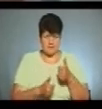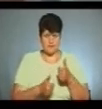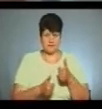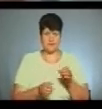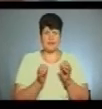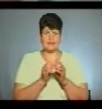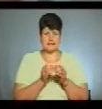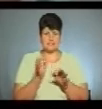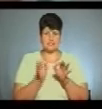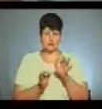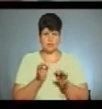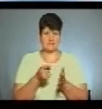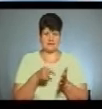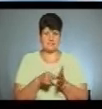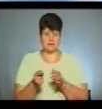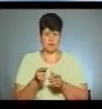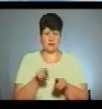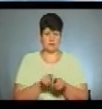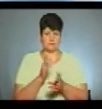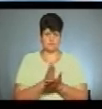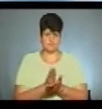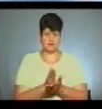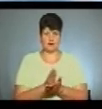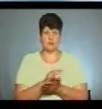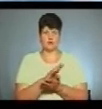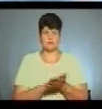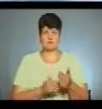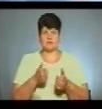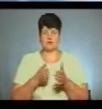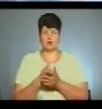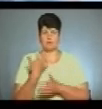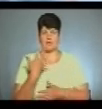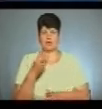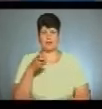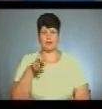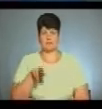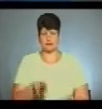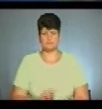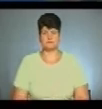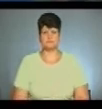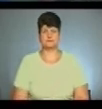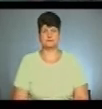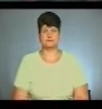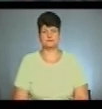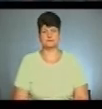10 суддів з міста Тернополя. Триватимуть змагання до 5 липня. Марта Журавель, Оксана Галіяш.